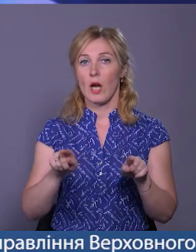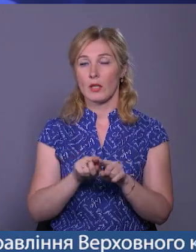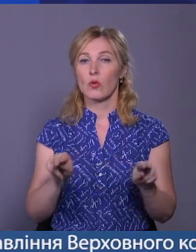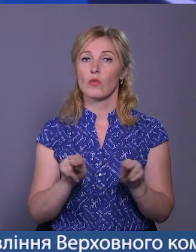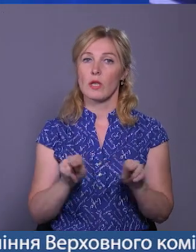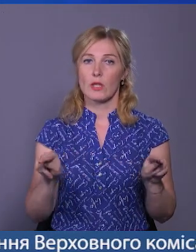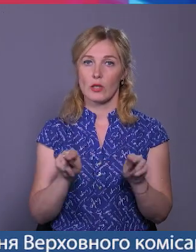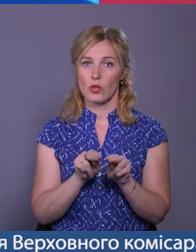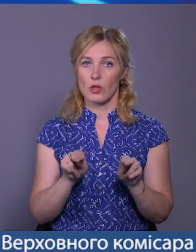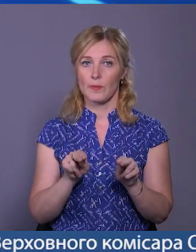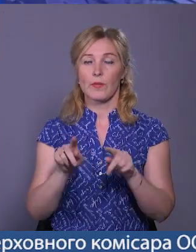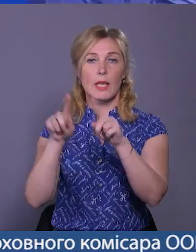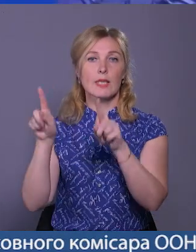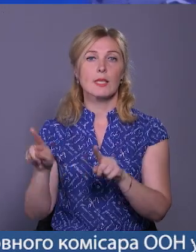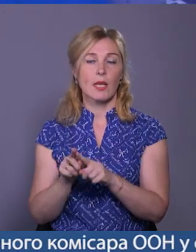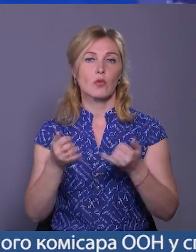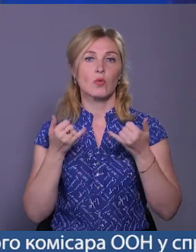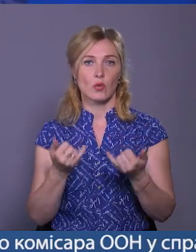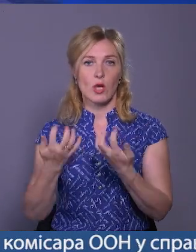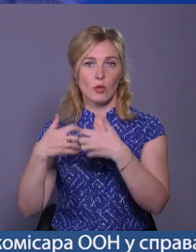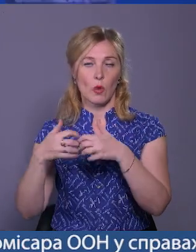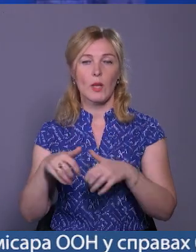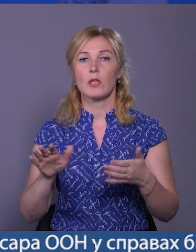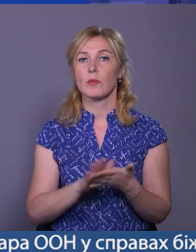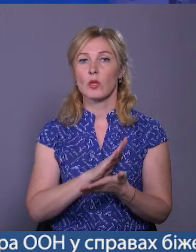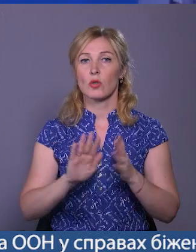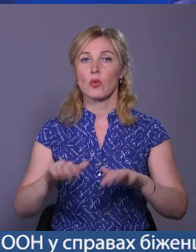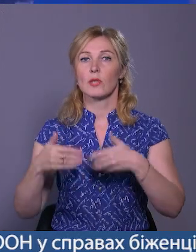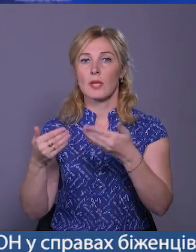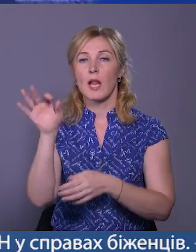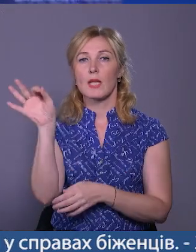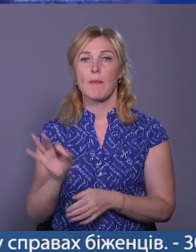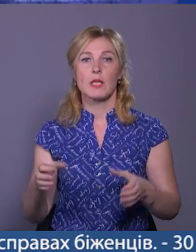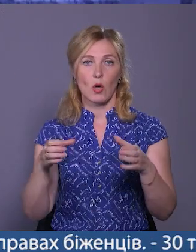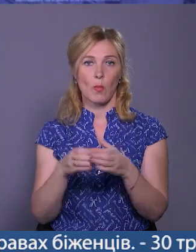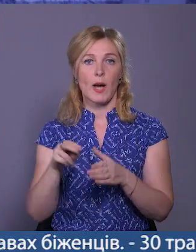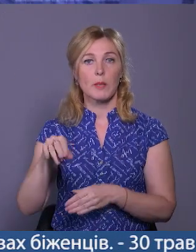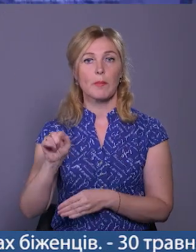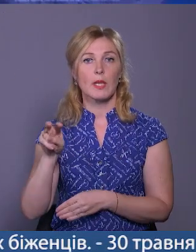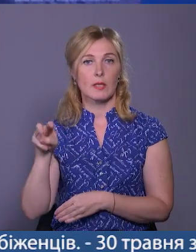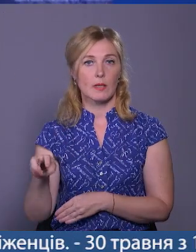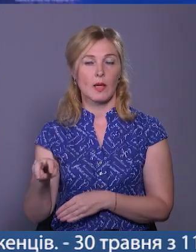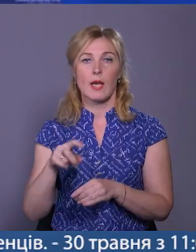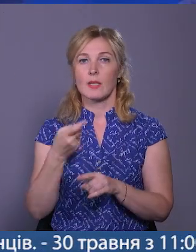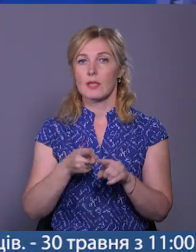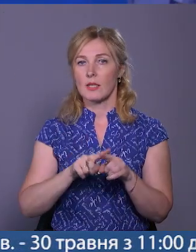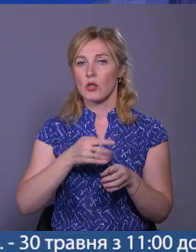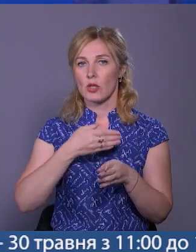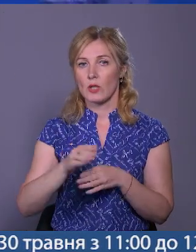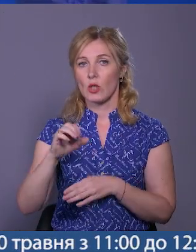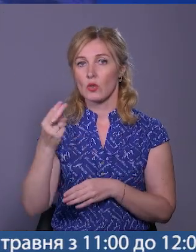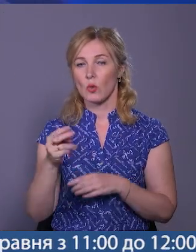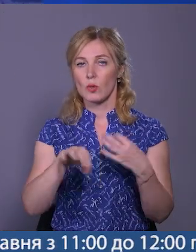викладачі стенди із сучасним обладнанням безкоштовно надала німецька компанія pills це частина соціального